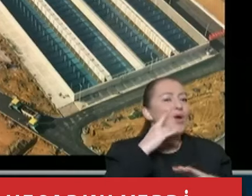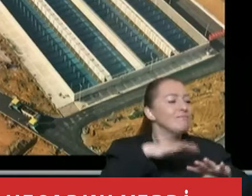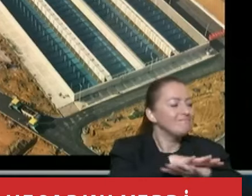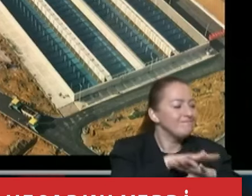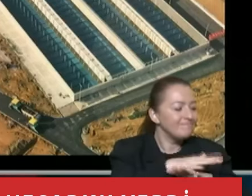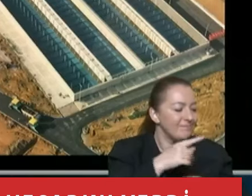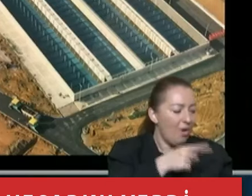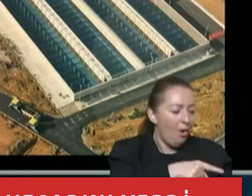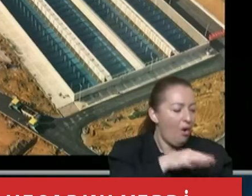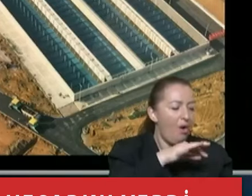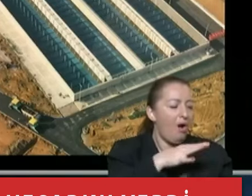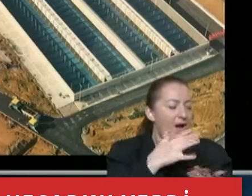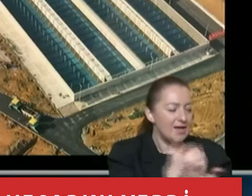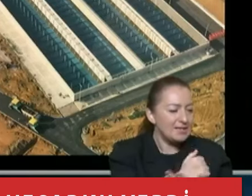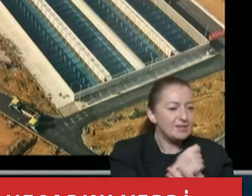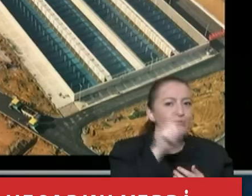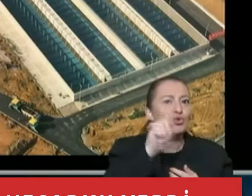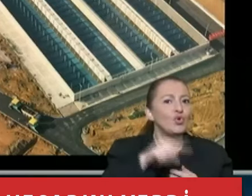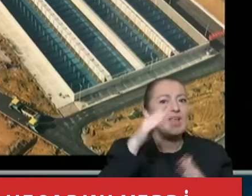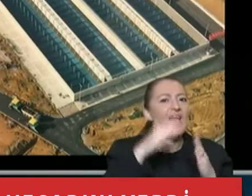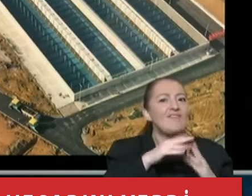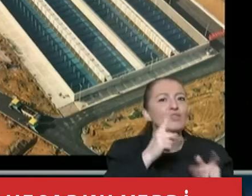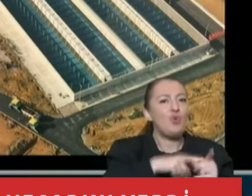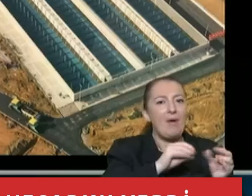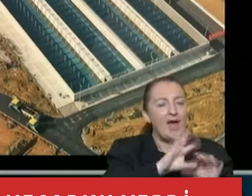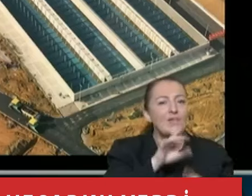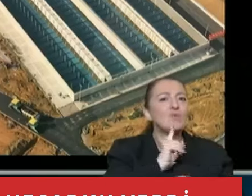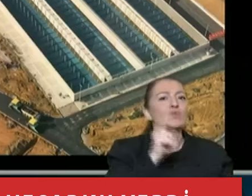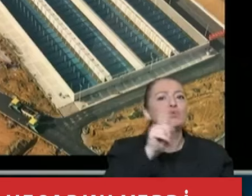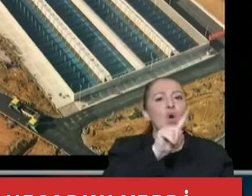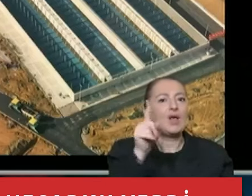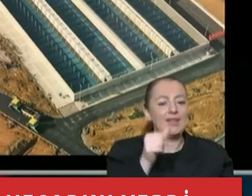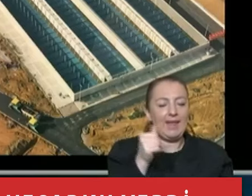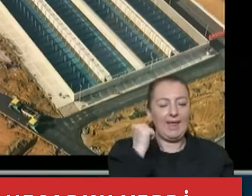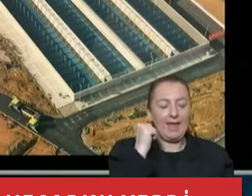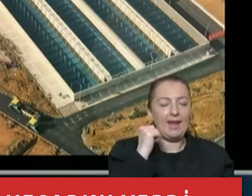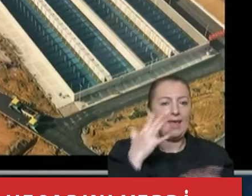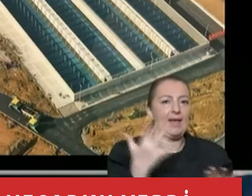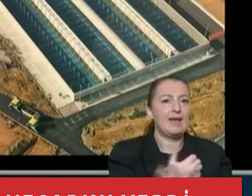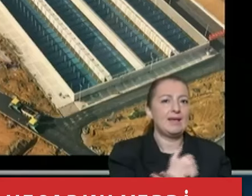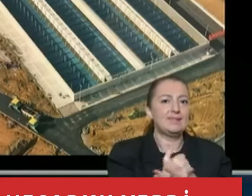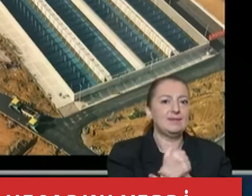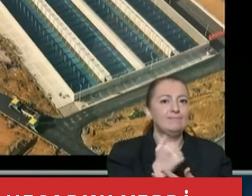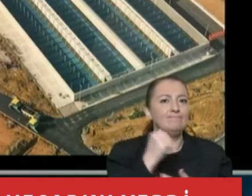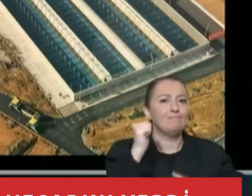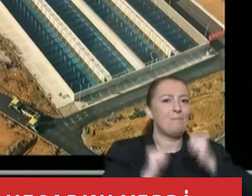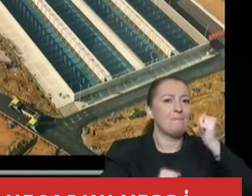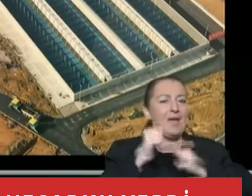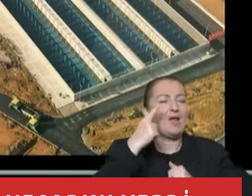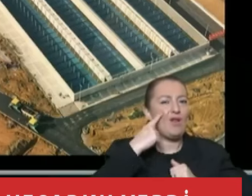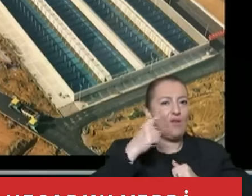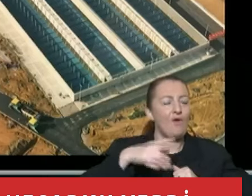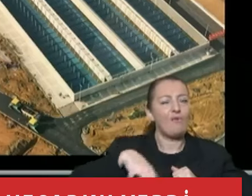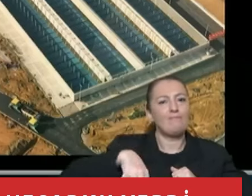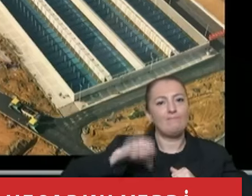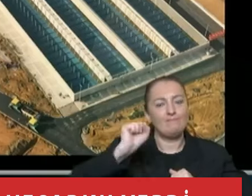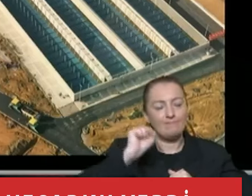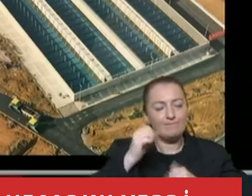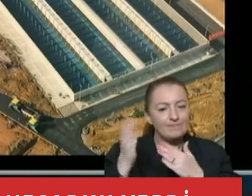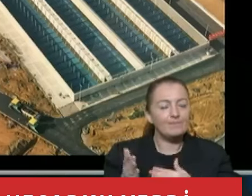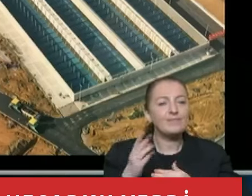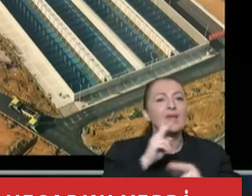gelen günlük evsel atığın % 10'unu geri kazanım tesislerine % atık yakma ve ve enerji